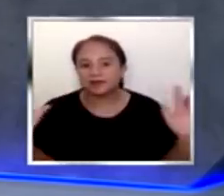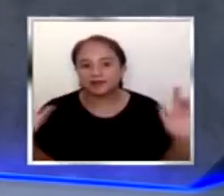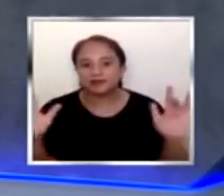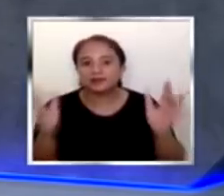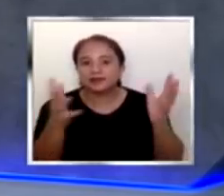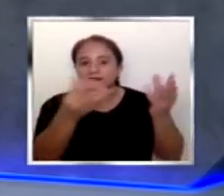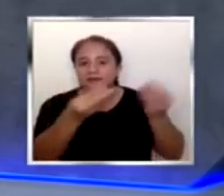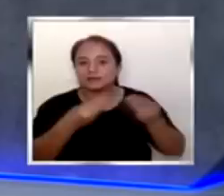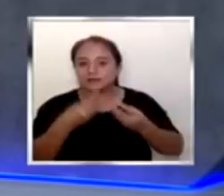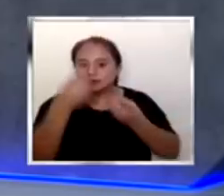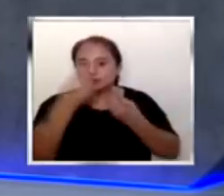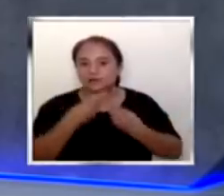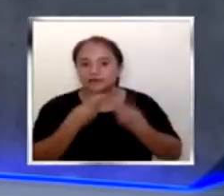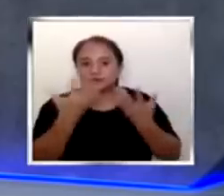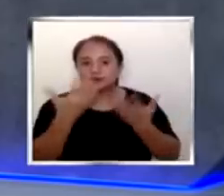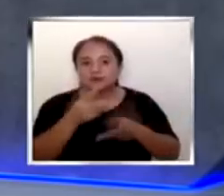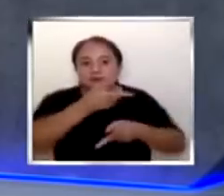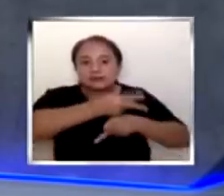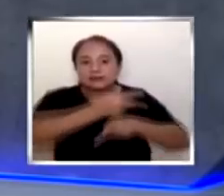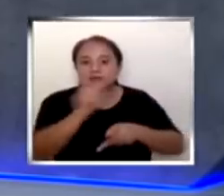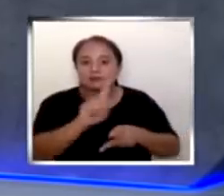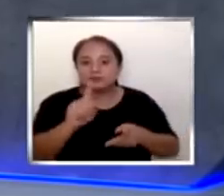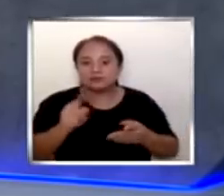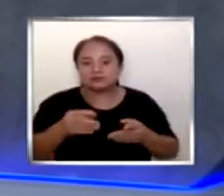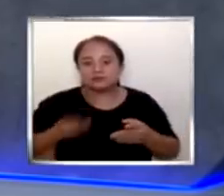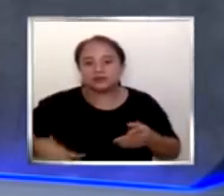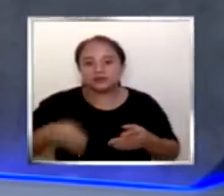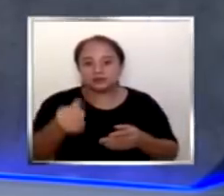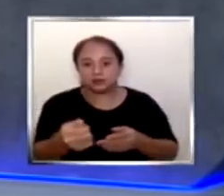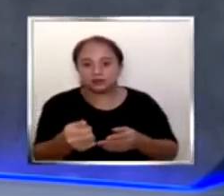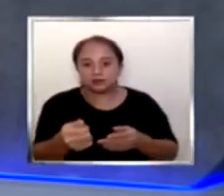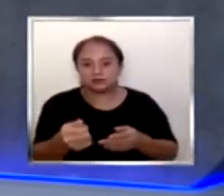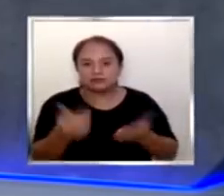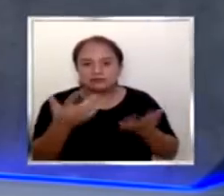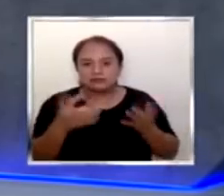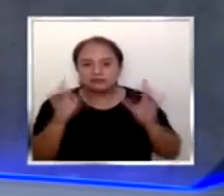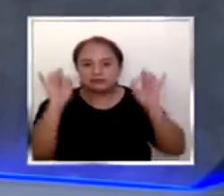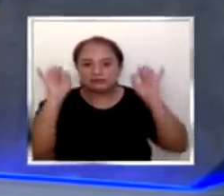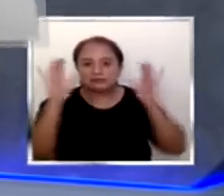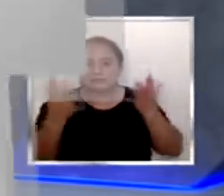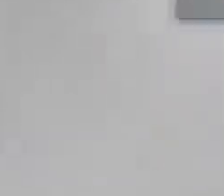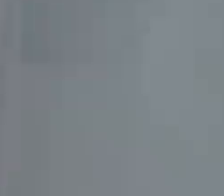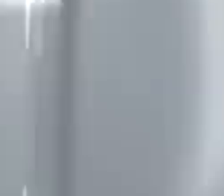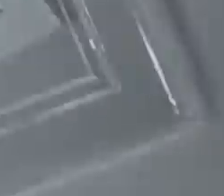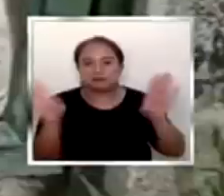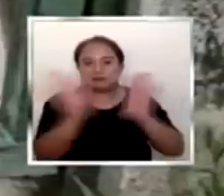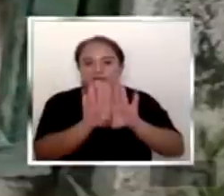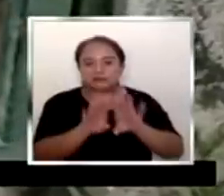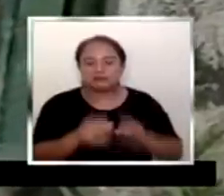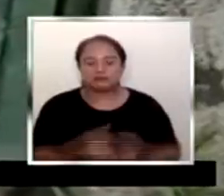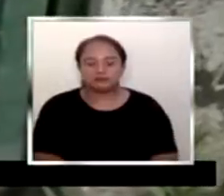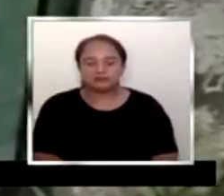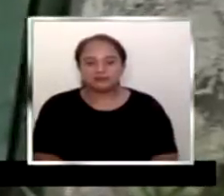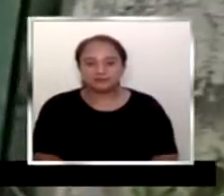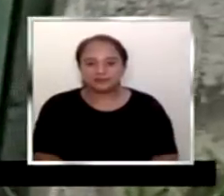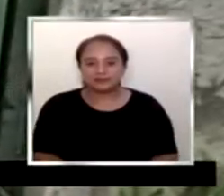sa mga inaalagang aso, kaya nanganganib sila magsara. Nakatutok si Leigh Alves.